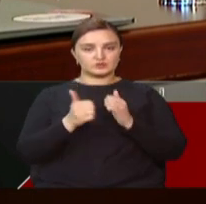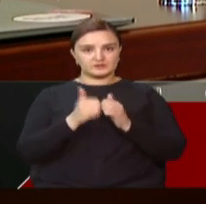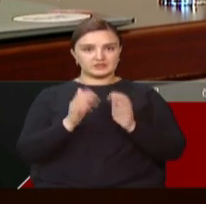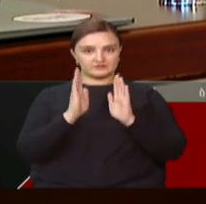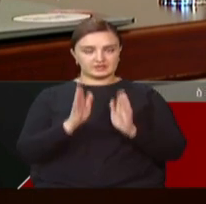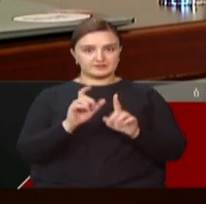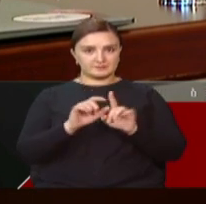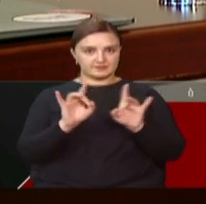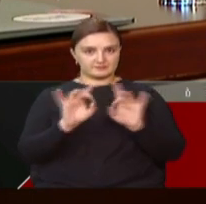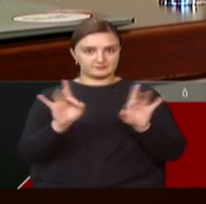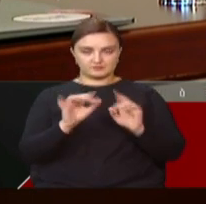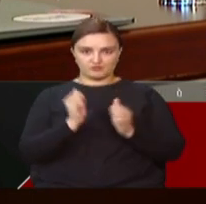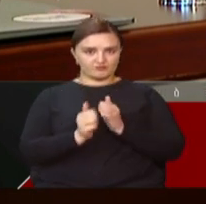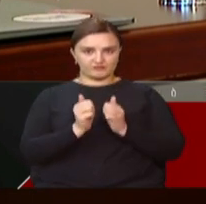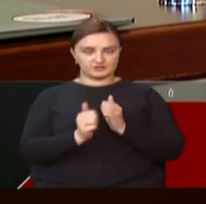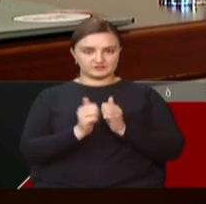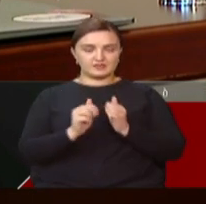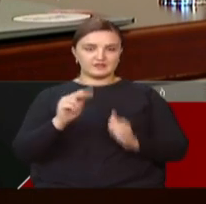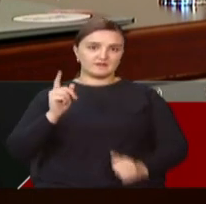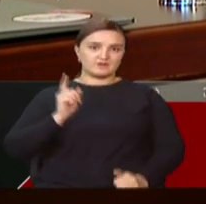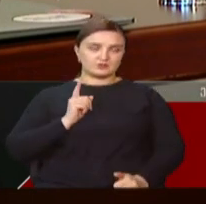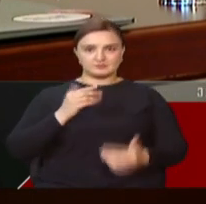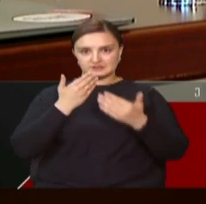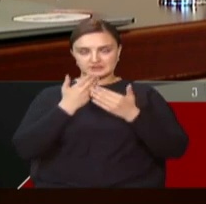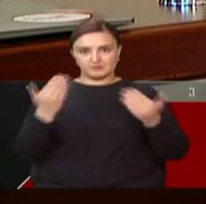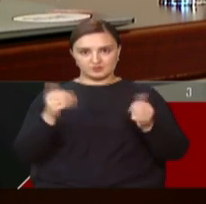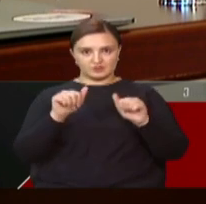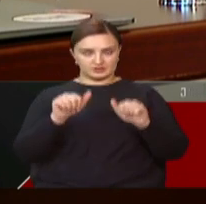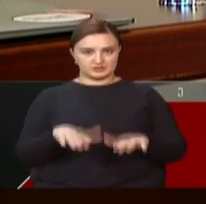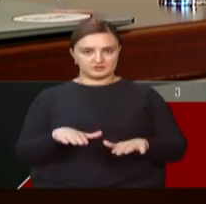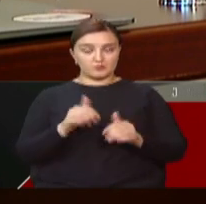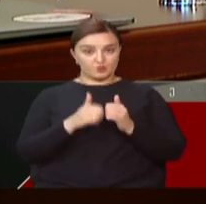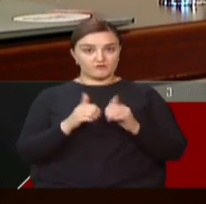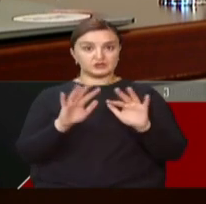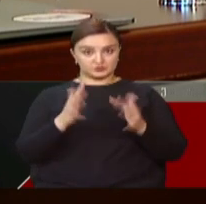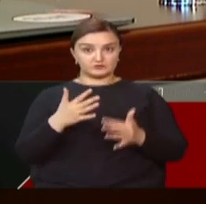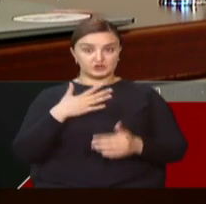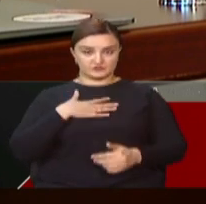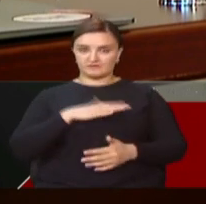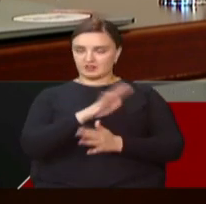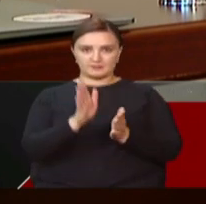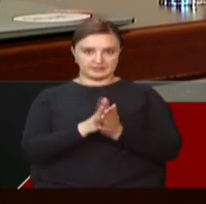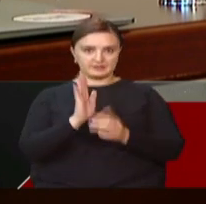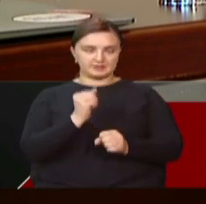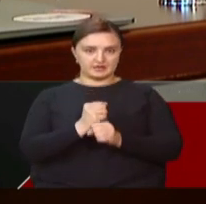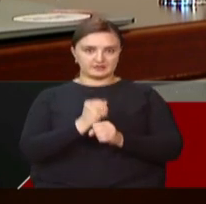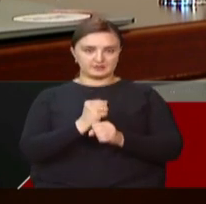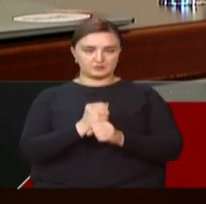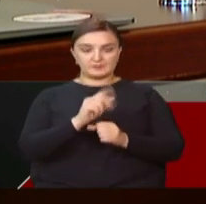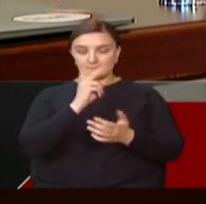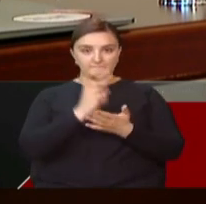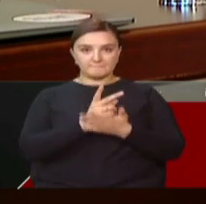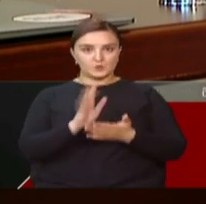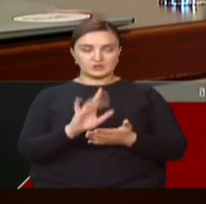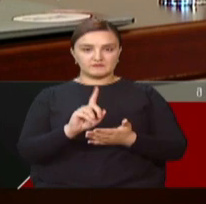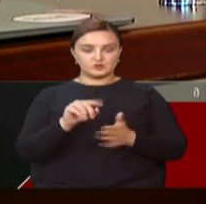ამაზე აქცენტები გაკეთებული და რა თქმა უნდა დაველოდებით საბოლოო გადაწყვეტილებას. ყოველ შემთხვევაში ჩვენი მხრიდან ყველაფერი იქნება გაკეთებული იმის და მიუხედავად,